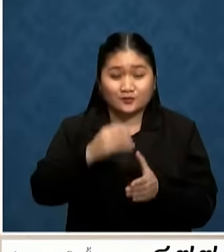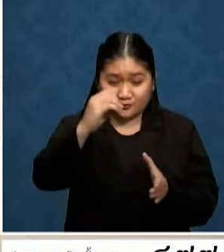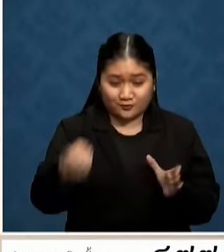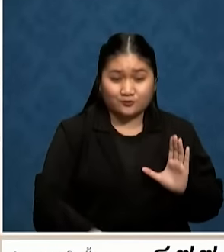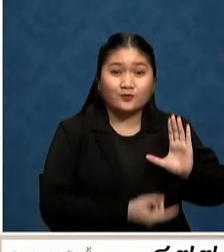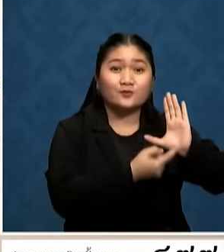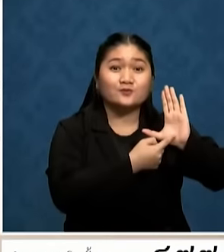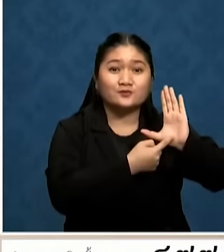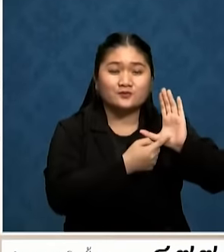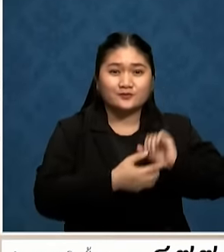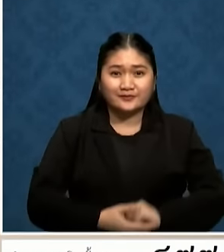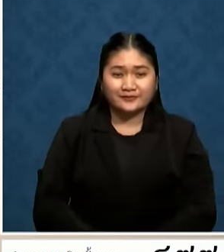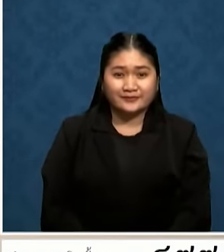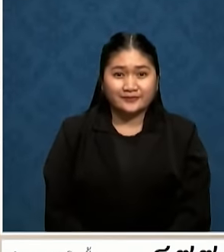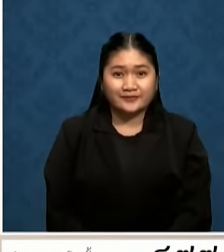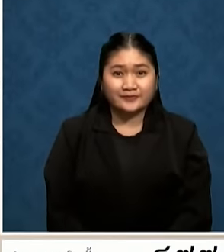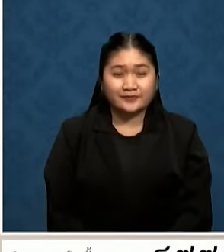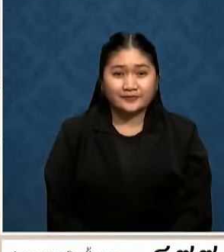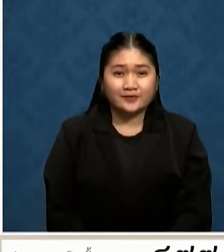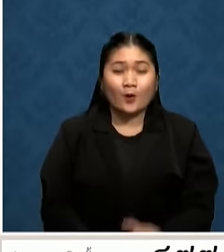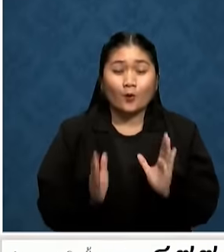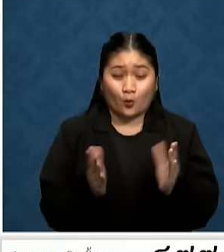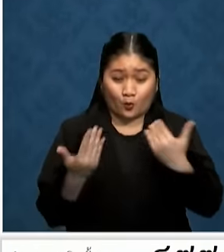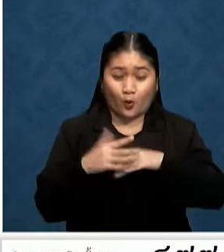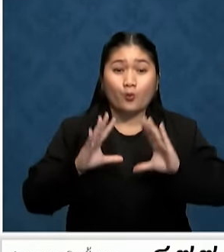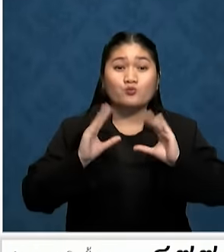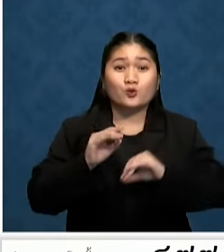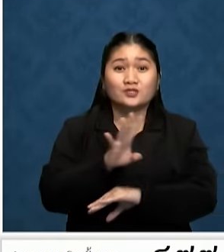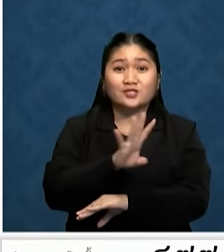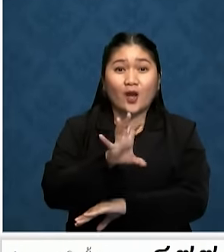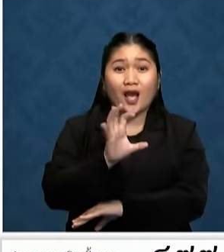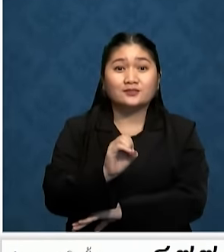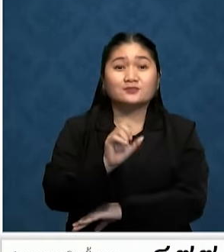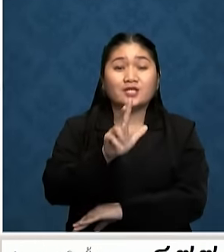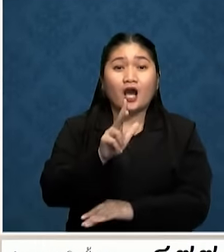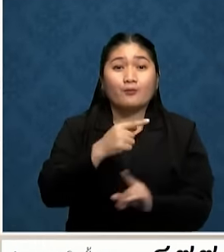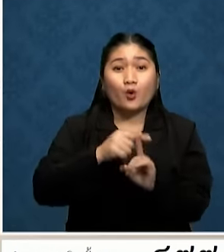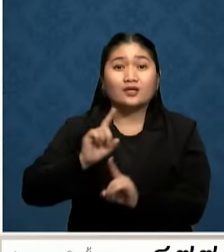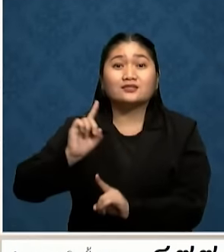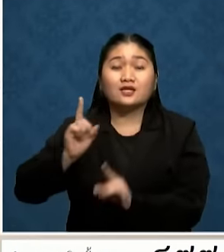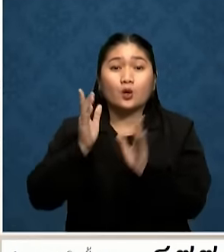ชุม คร